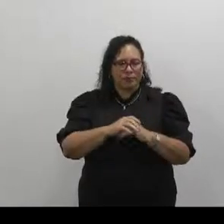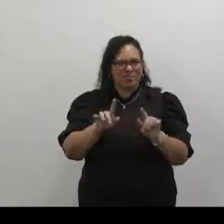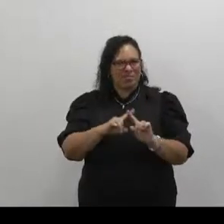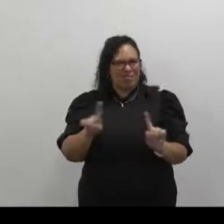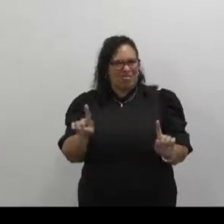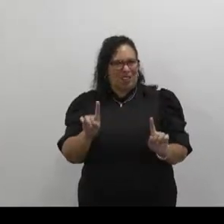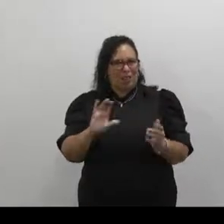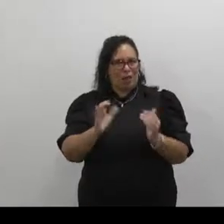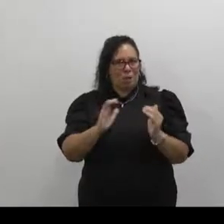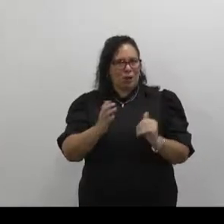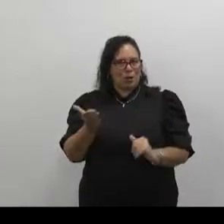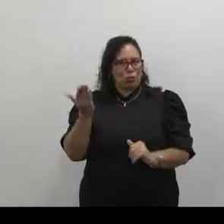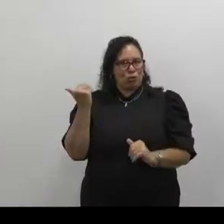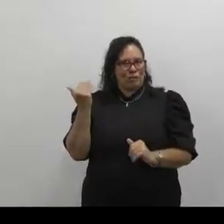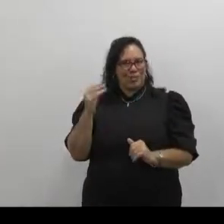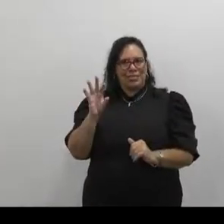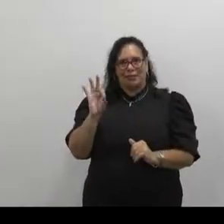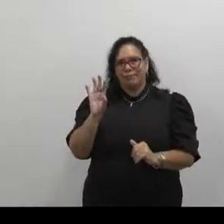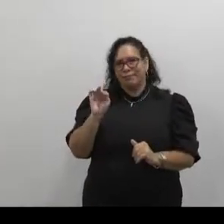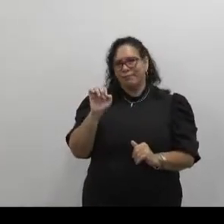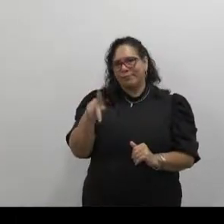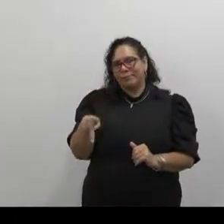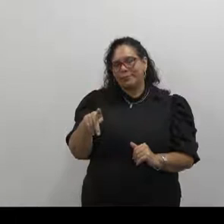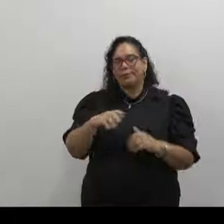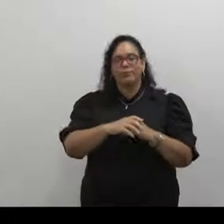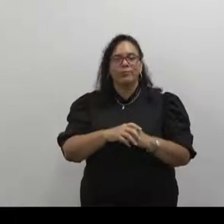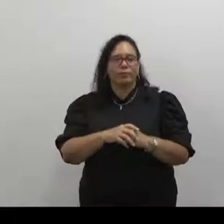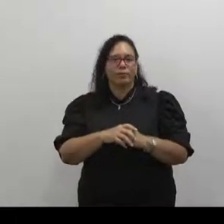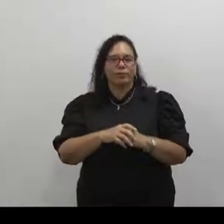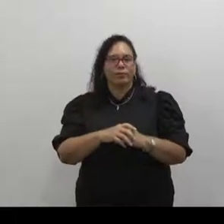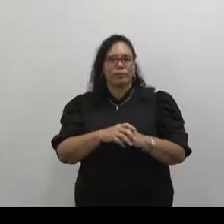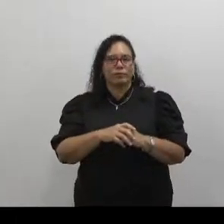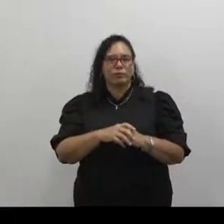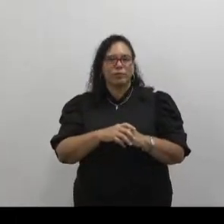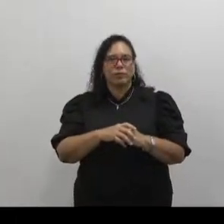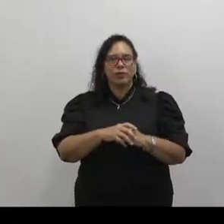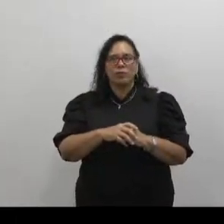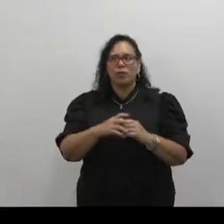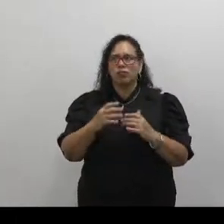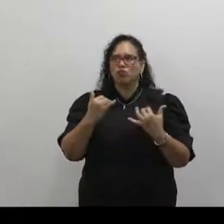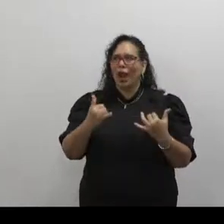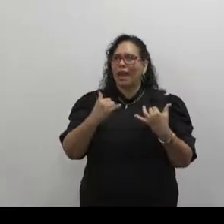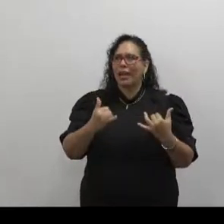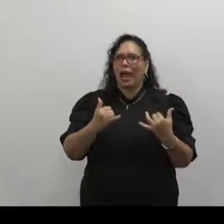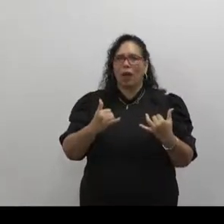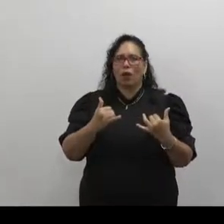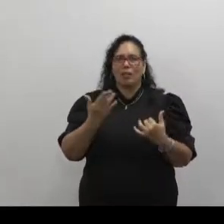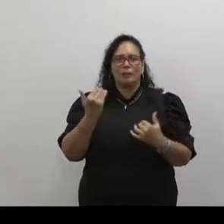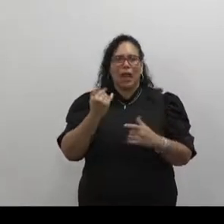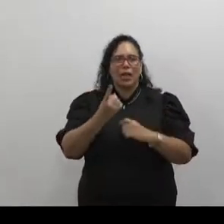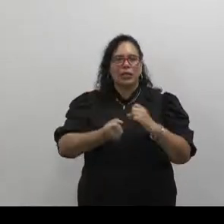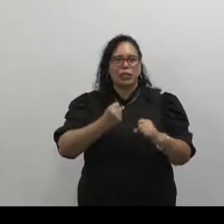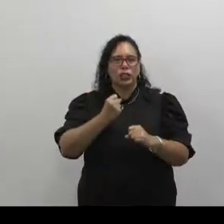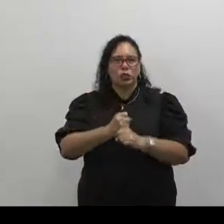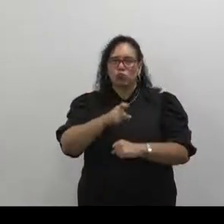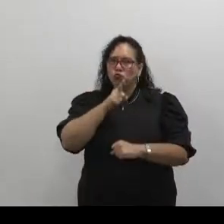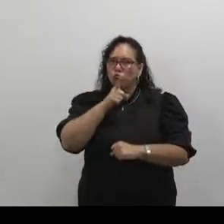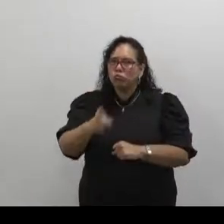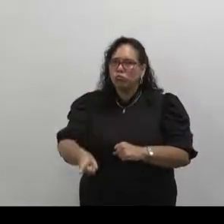ดยจะยืนคืนหายคือทาเมียนเนี่ยโจรวมประมาณเนี่ยนตามจุ่มในในมวยในมวยนั่นยืนมือนตามกระดาษลายนั่